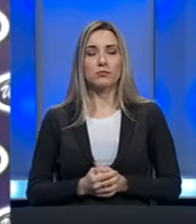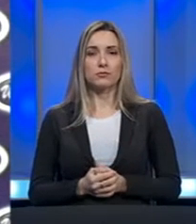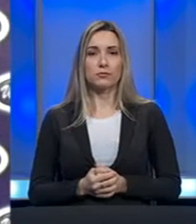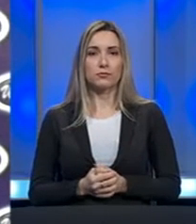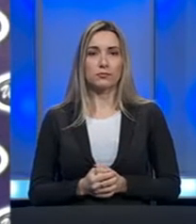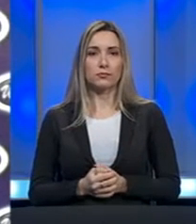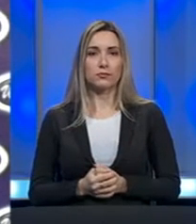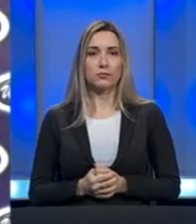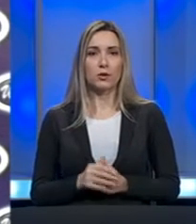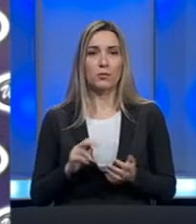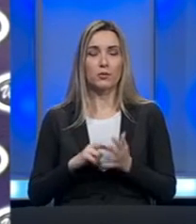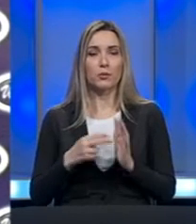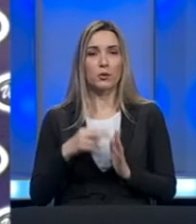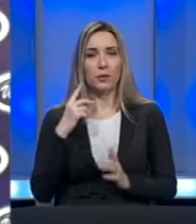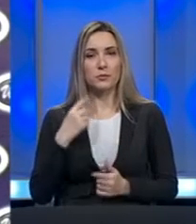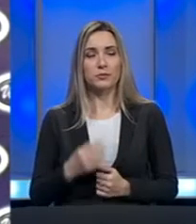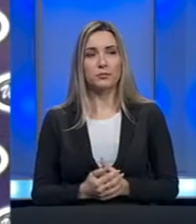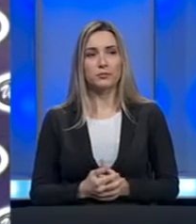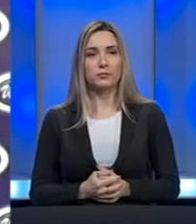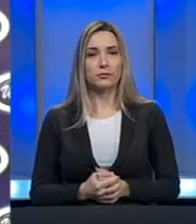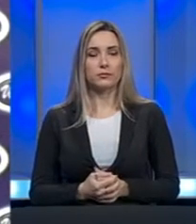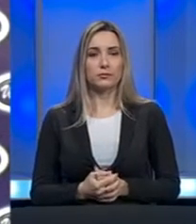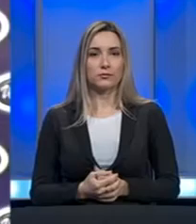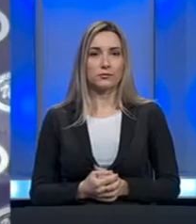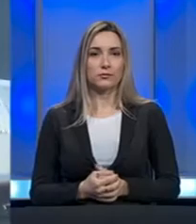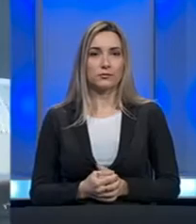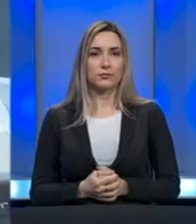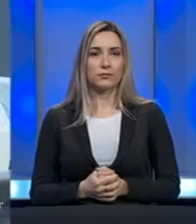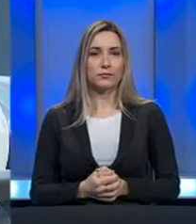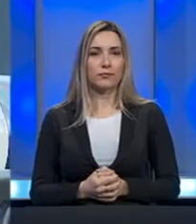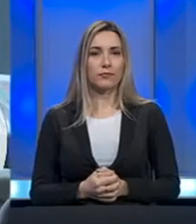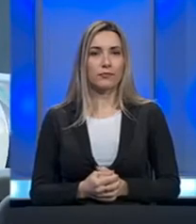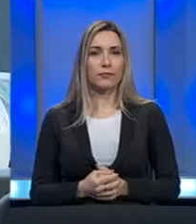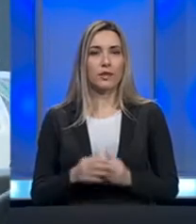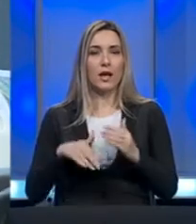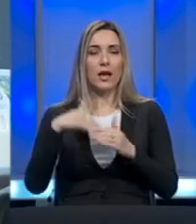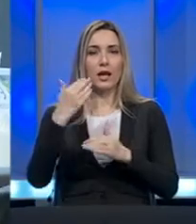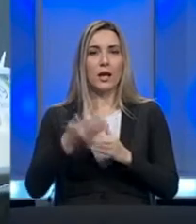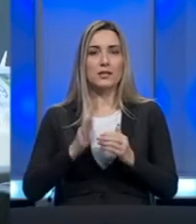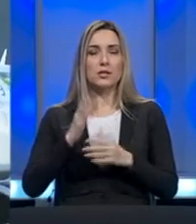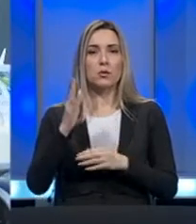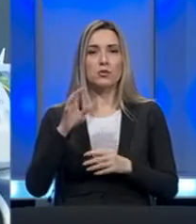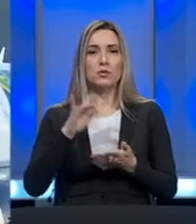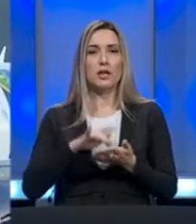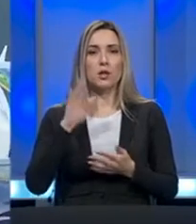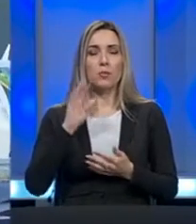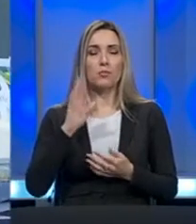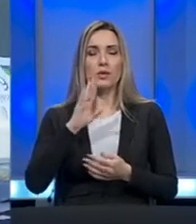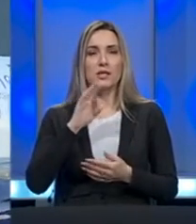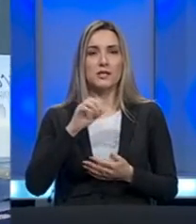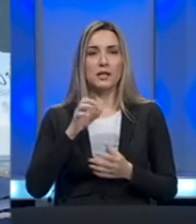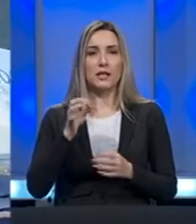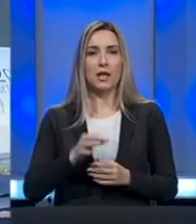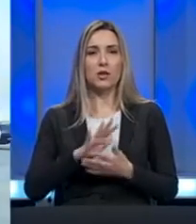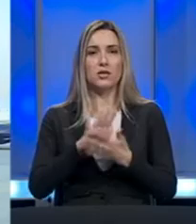tu sigurno problema jer nismo dovoljno efikasni. Da, nešto kasnije idemo u Srednjobosanski kanton i razgovarat ćemo